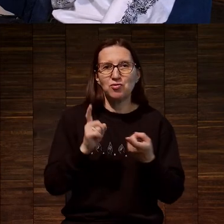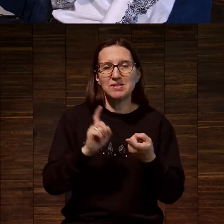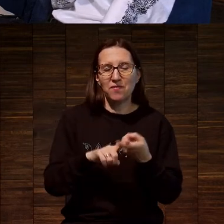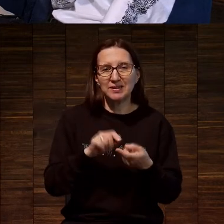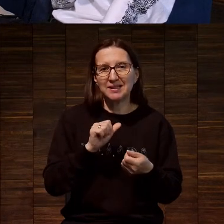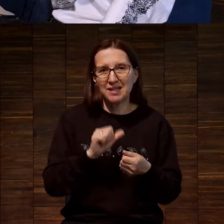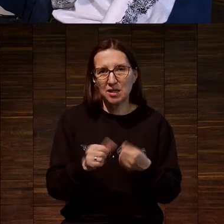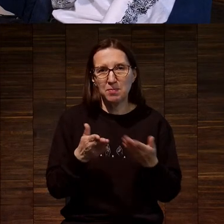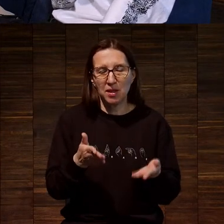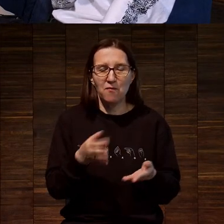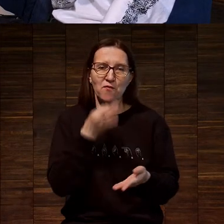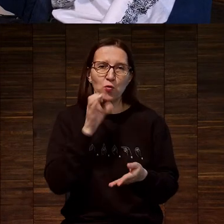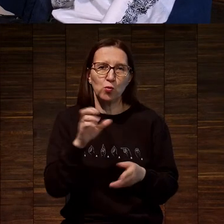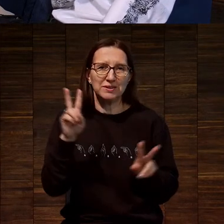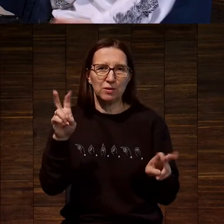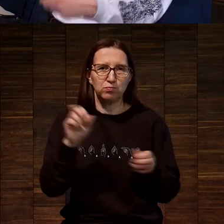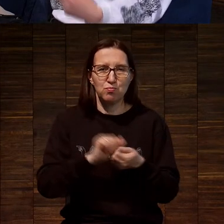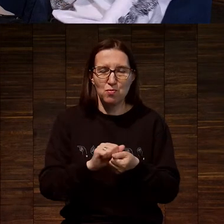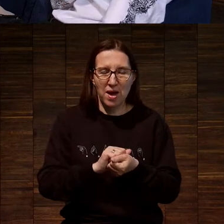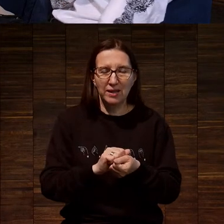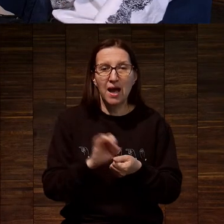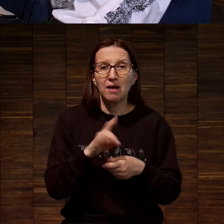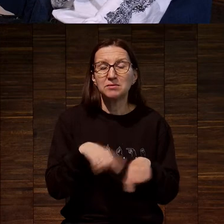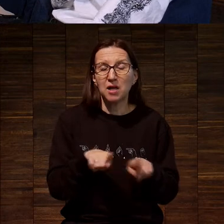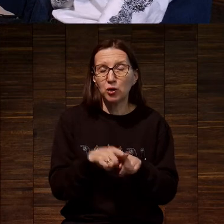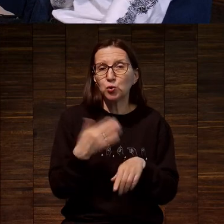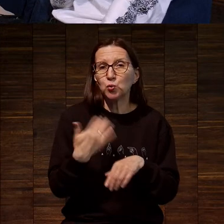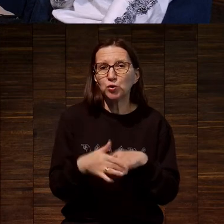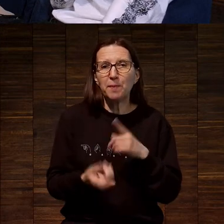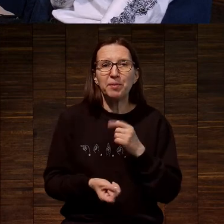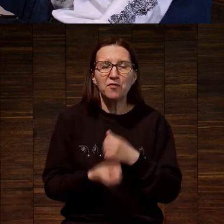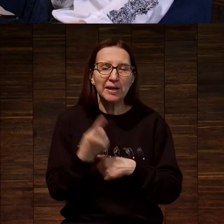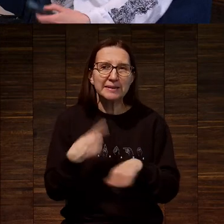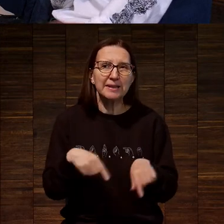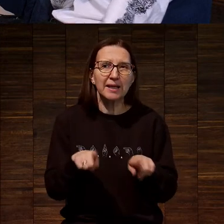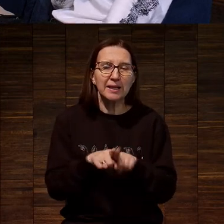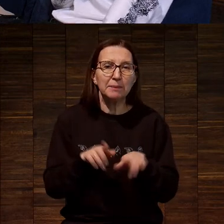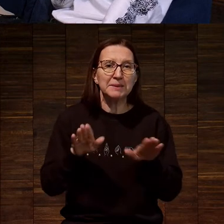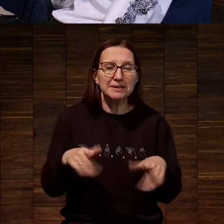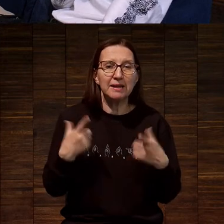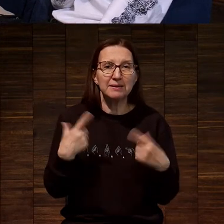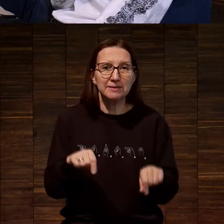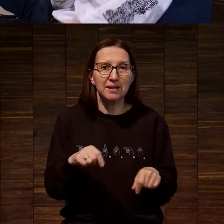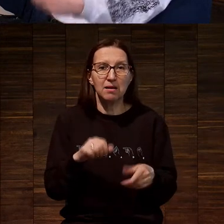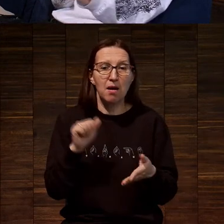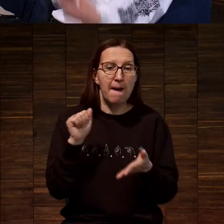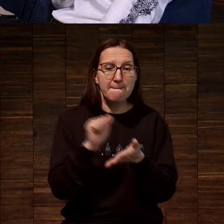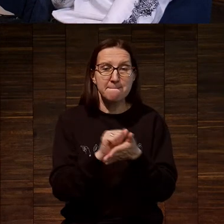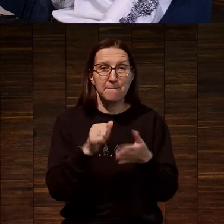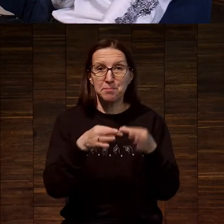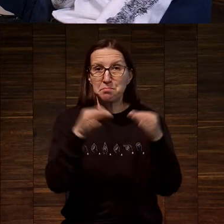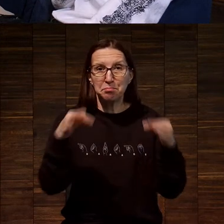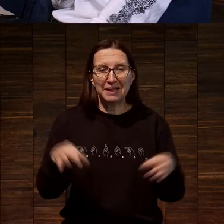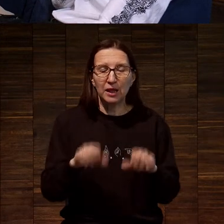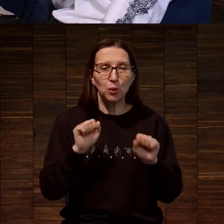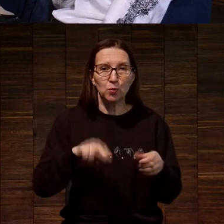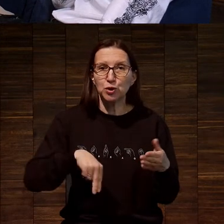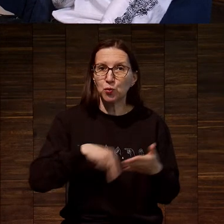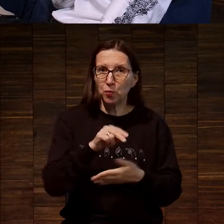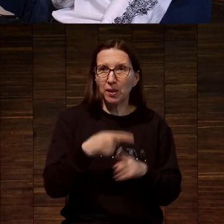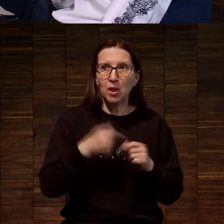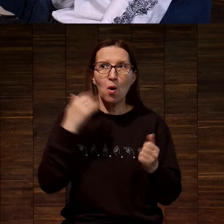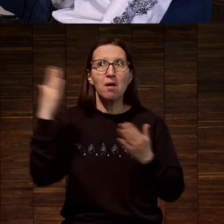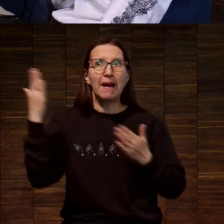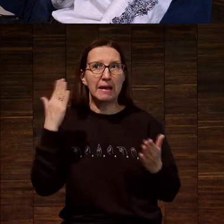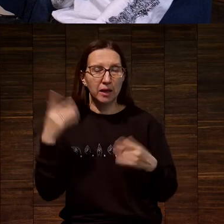посвященной непосредственно вкусу бумаги. Также стали появляться пространства, где принты можно купить, то есть не хотя и